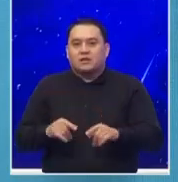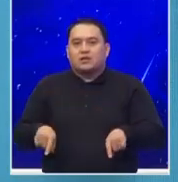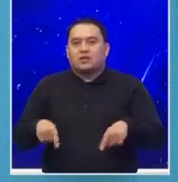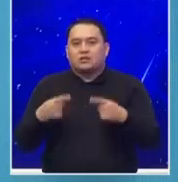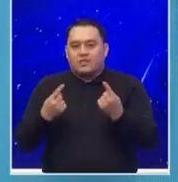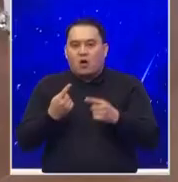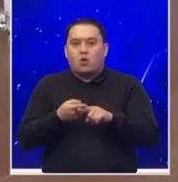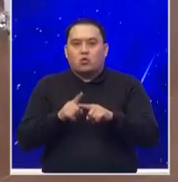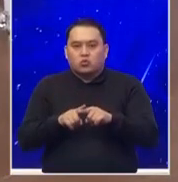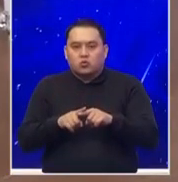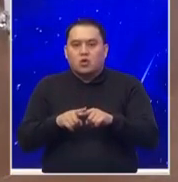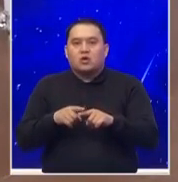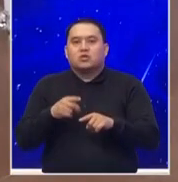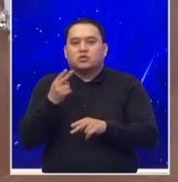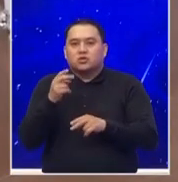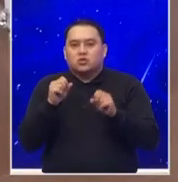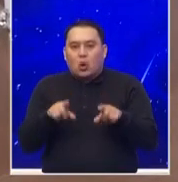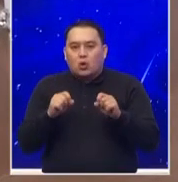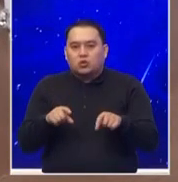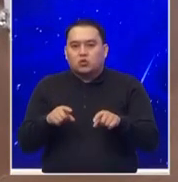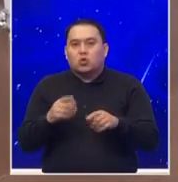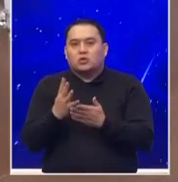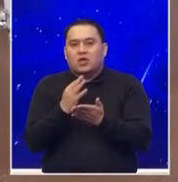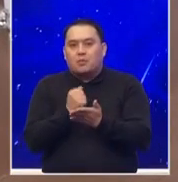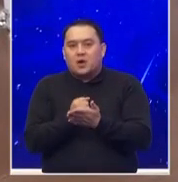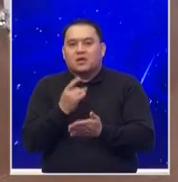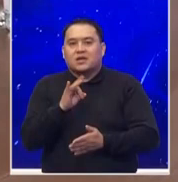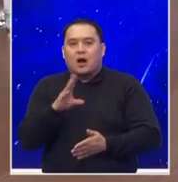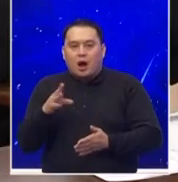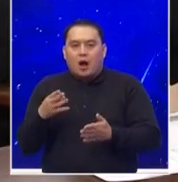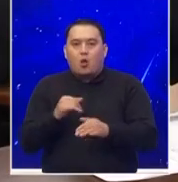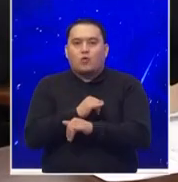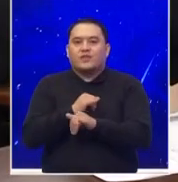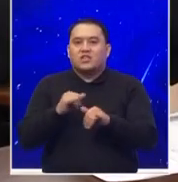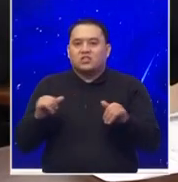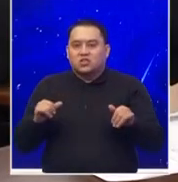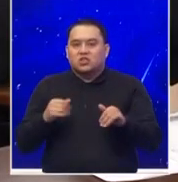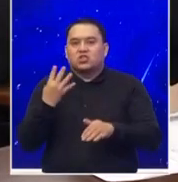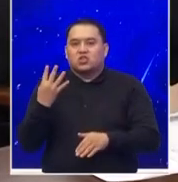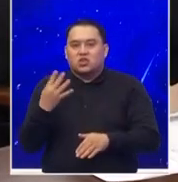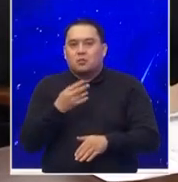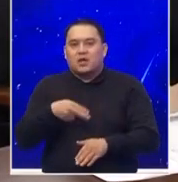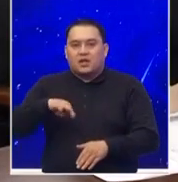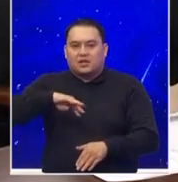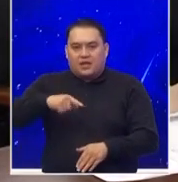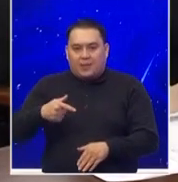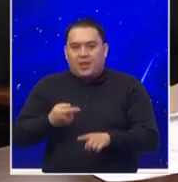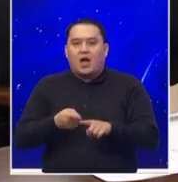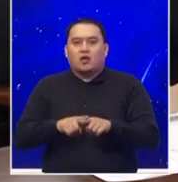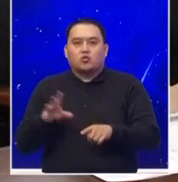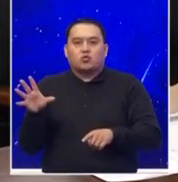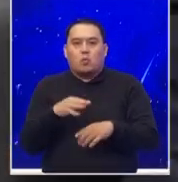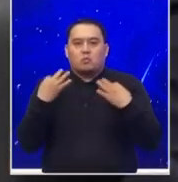темпами. Золотовалютные резервы РК и активы Национального фонда увеличились аж на 4 миллиарда тенге. Все